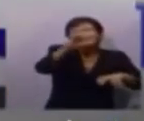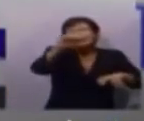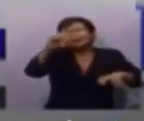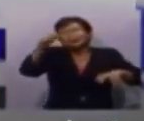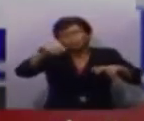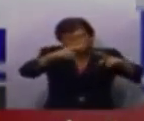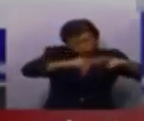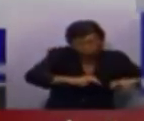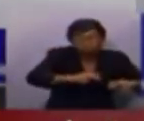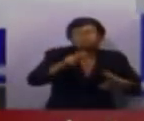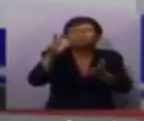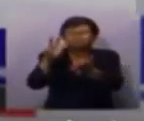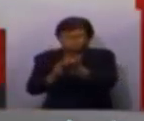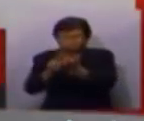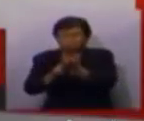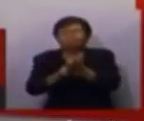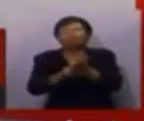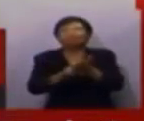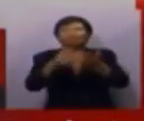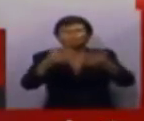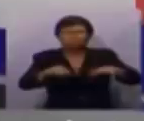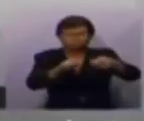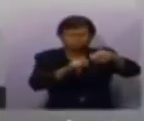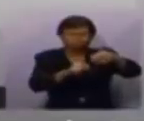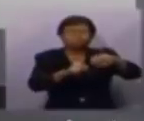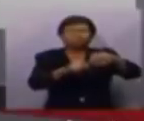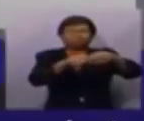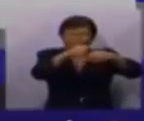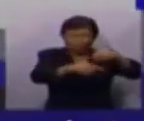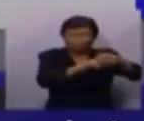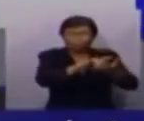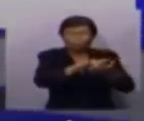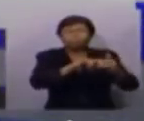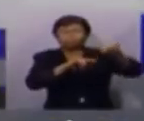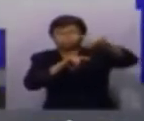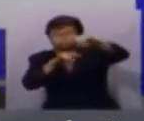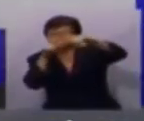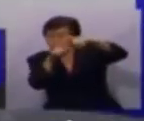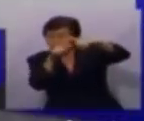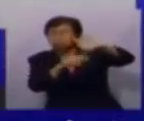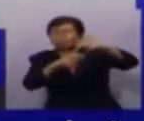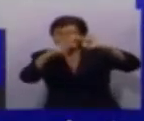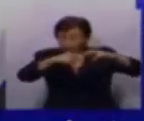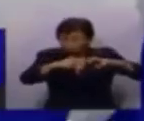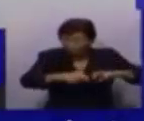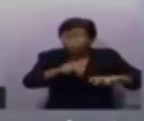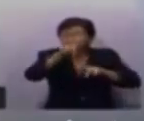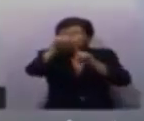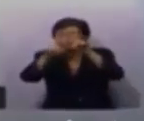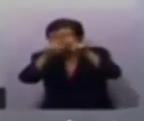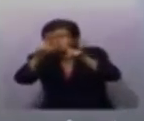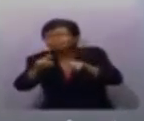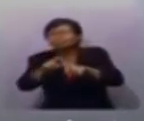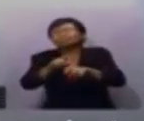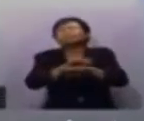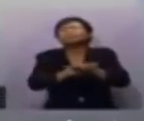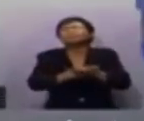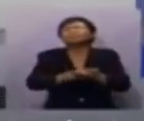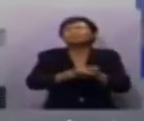terhadap pengesahan dokumentasi pesawat itu. Pemeriksaan fizikal dan soal siasat juruterbang serta